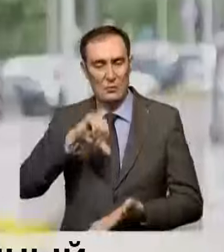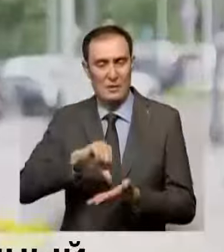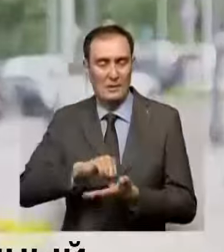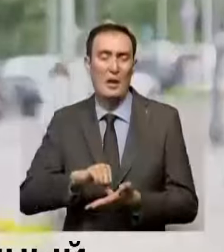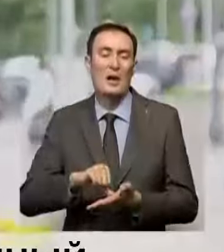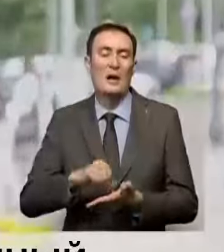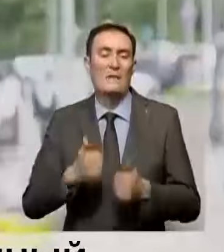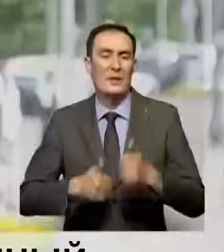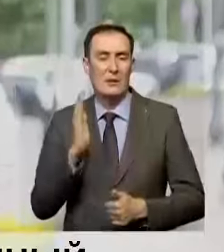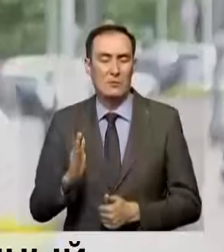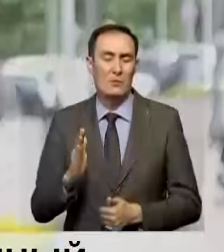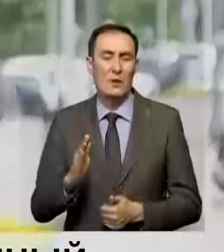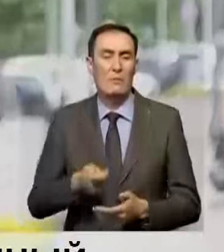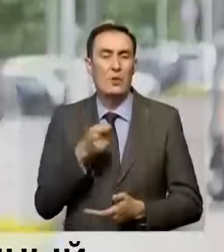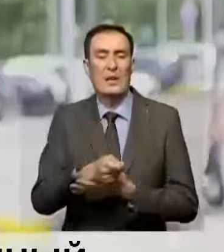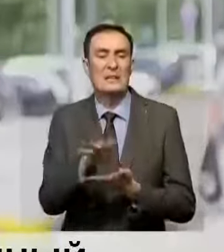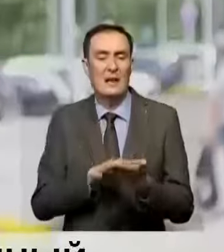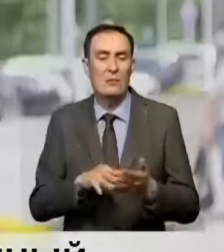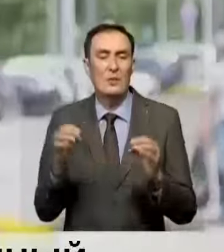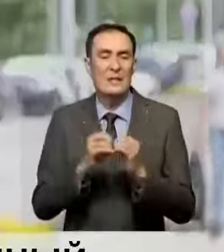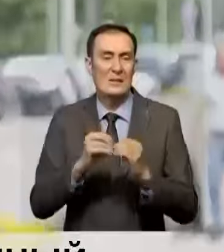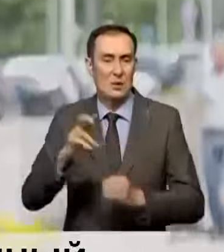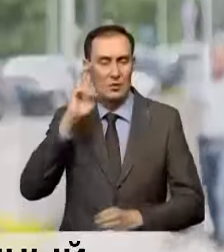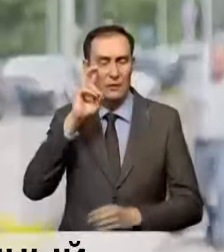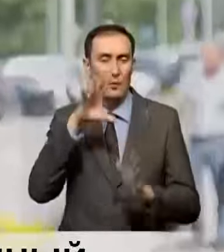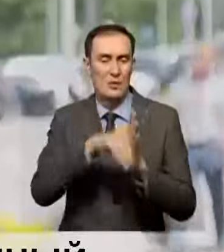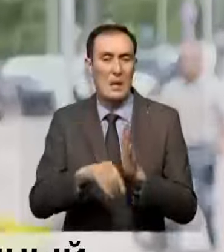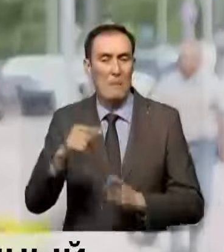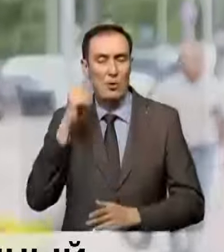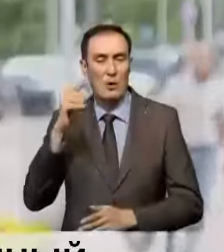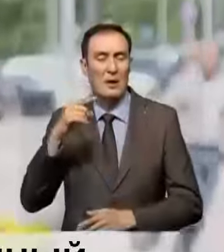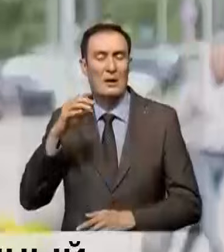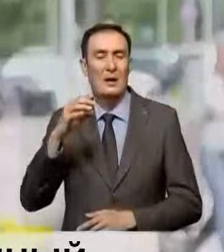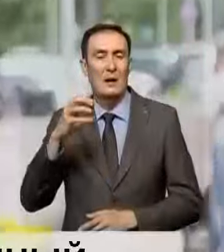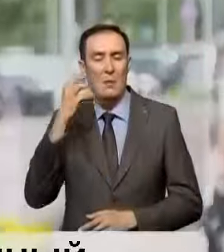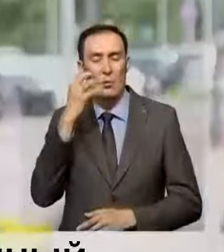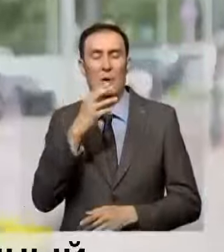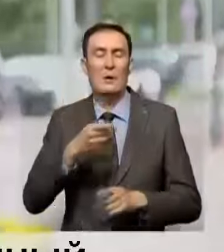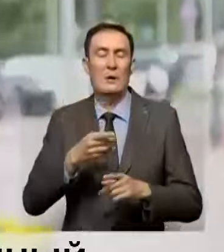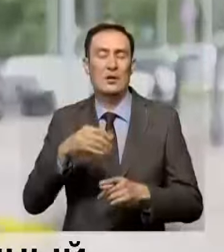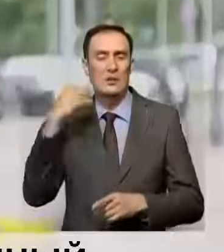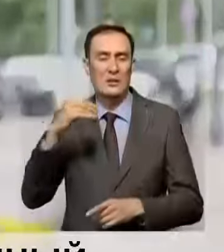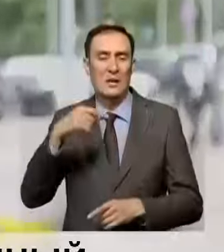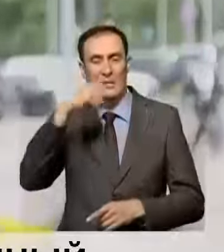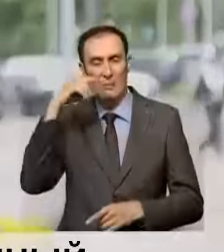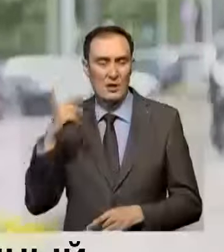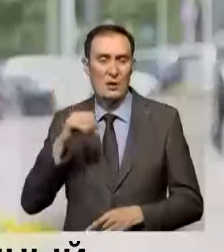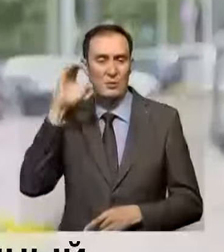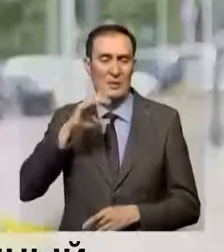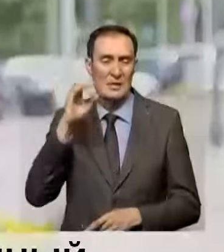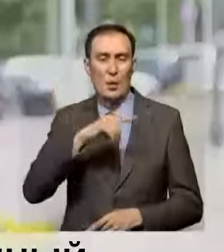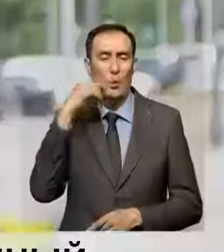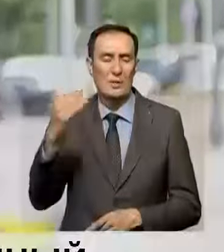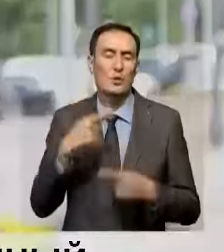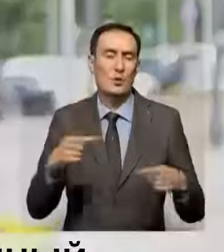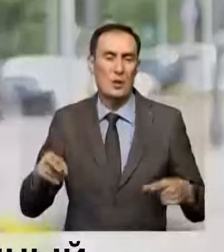Для участия в играх там уже подали заявки 10 стран. Среди них Монголия, Кыргызстан, Узбекистан, Таджикистан, Азербайджан, Российская